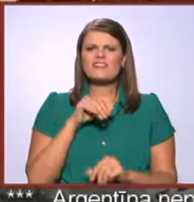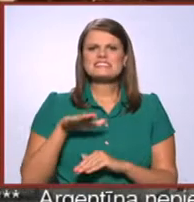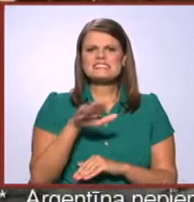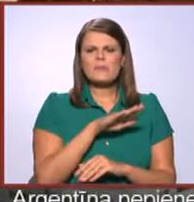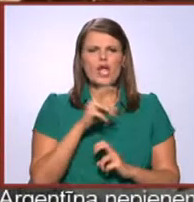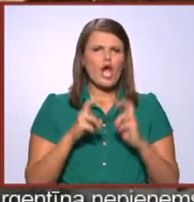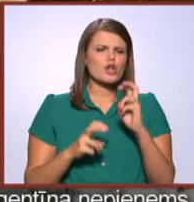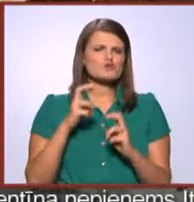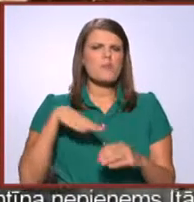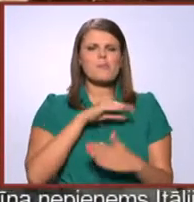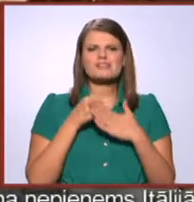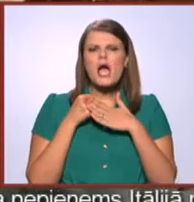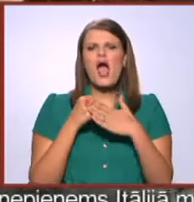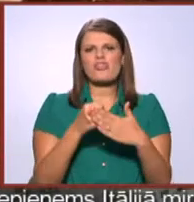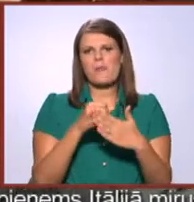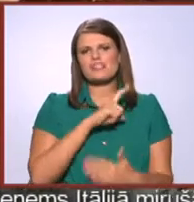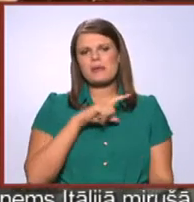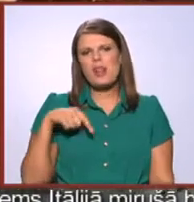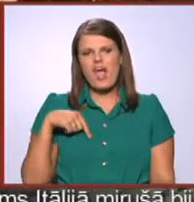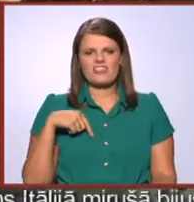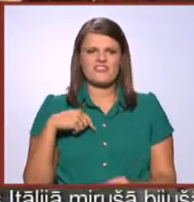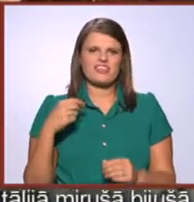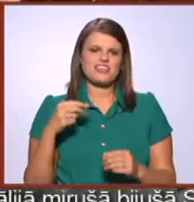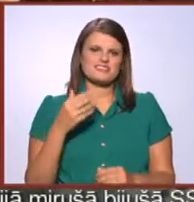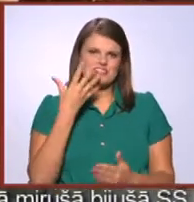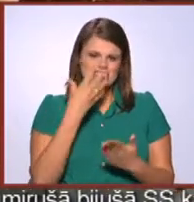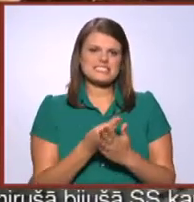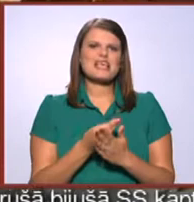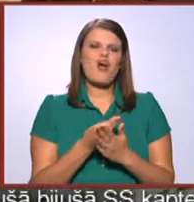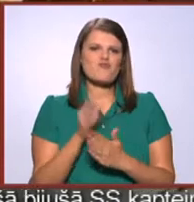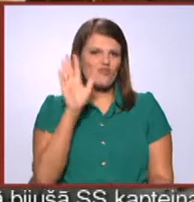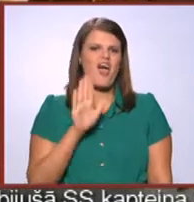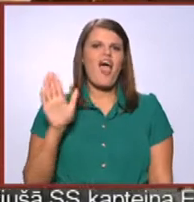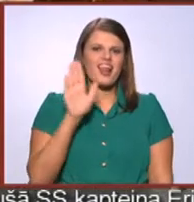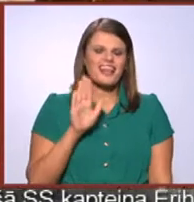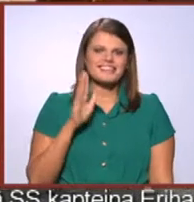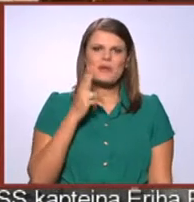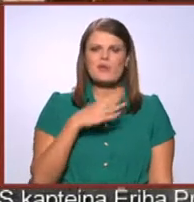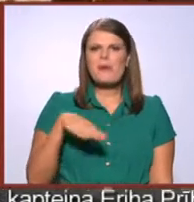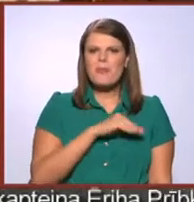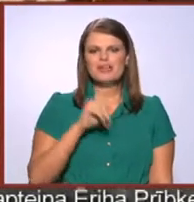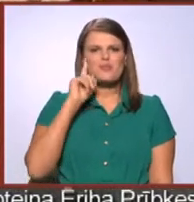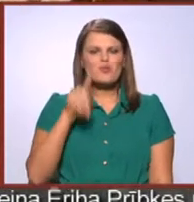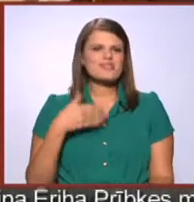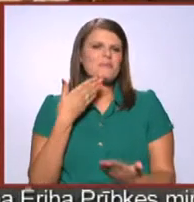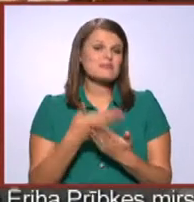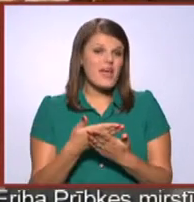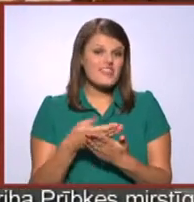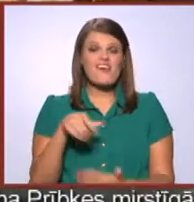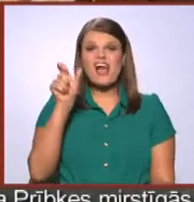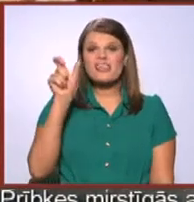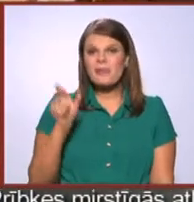kā atbalstam latviešu zemnieku, atbalstam savu valsti, jā. Un mēs arī, protams, piedāvājam tam